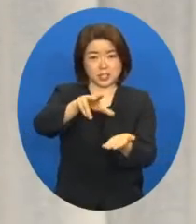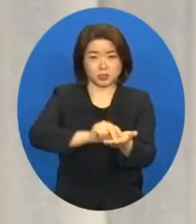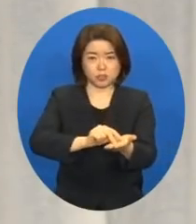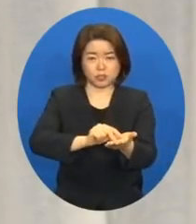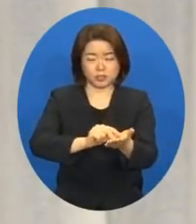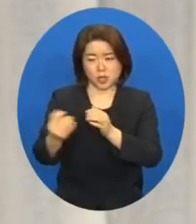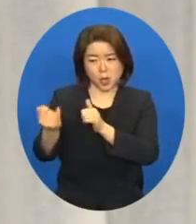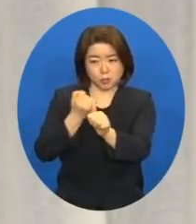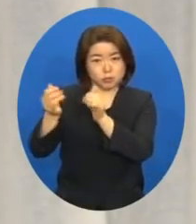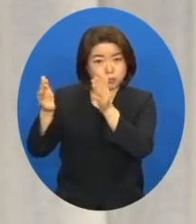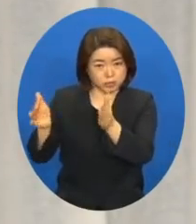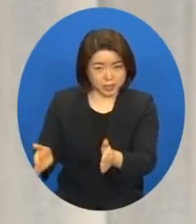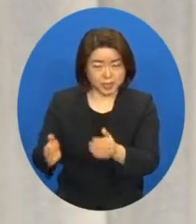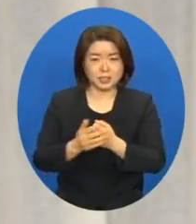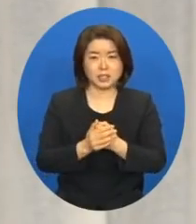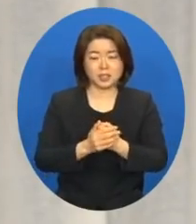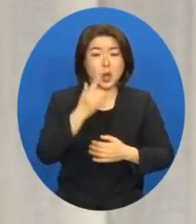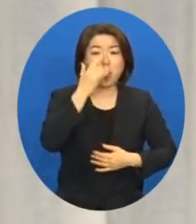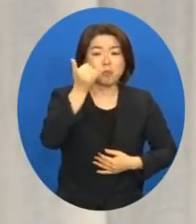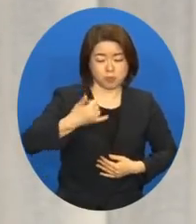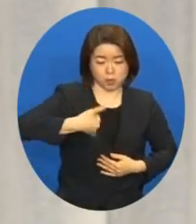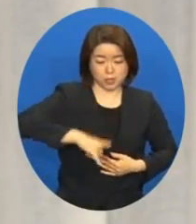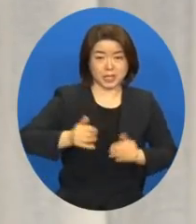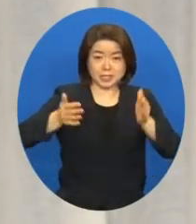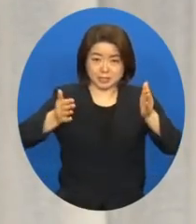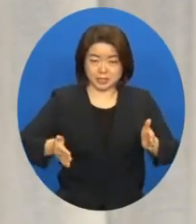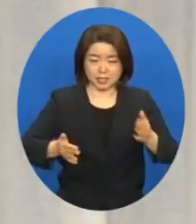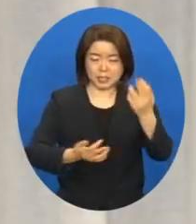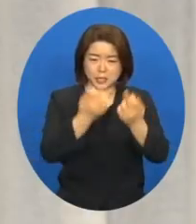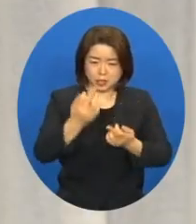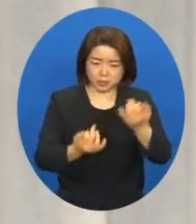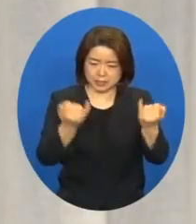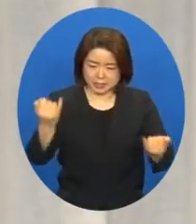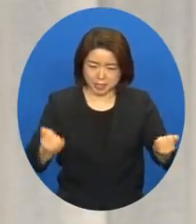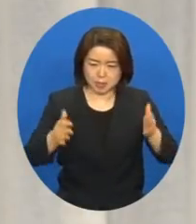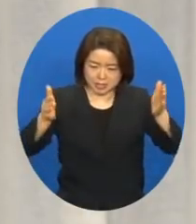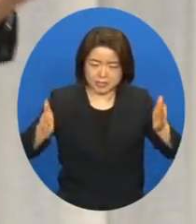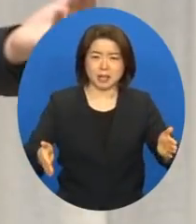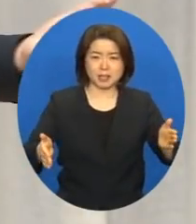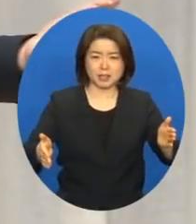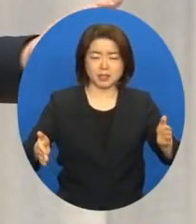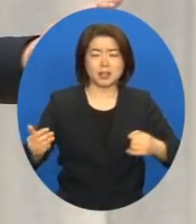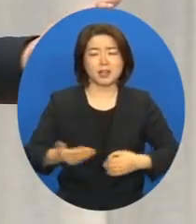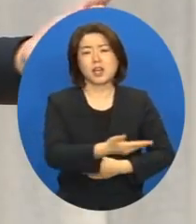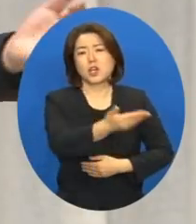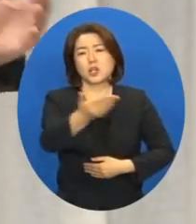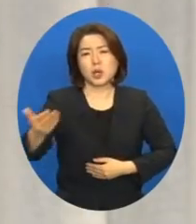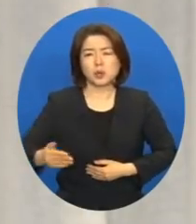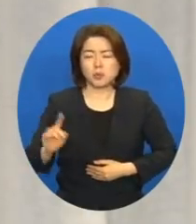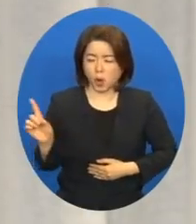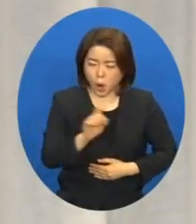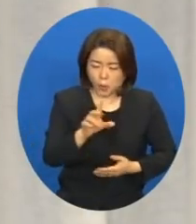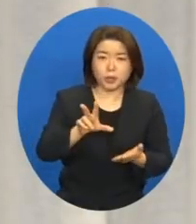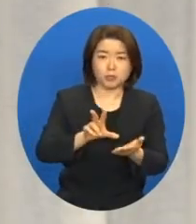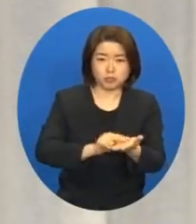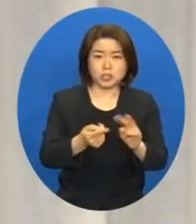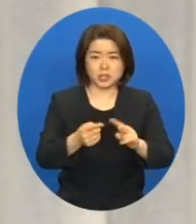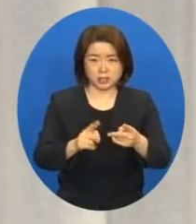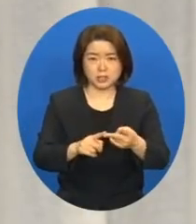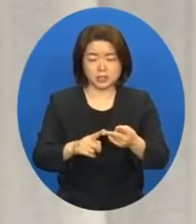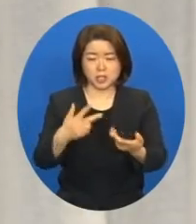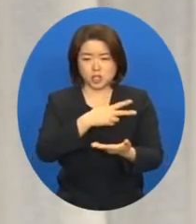사이에, 부모와 자녀 사이에, 형제들 사이에, 여러분에게 있는 어떤 문제든지 정말